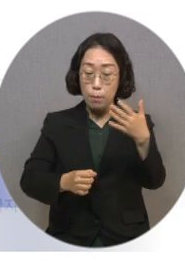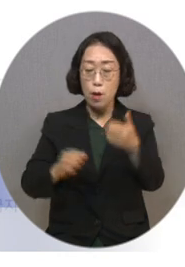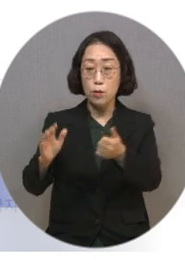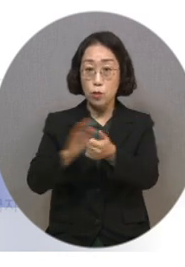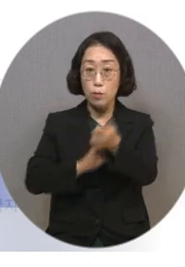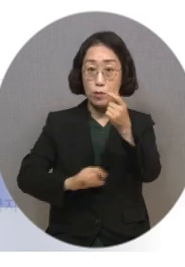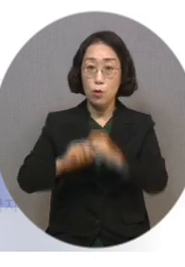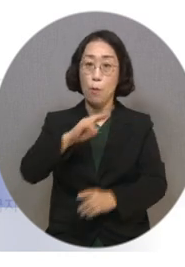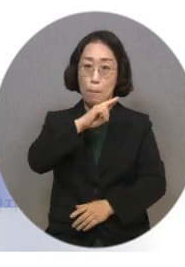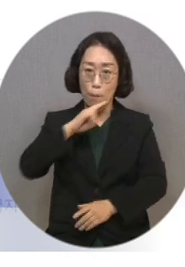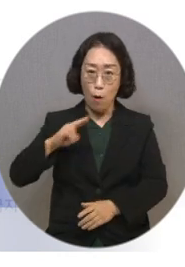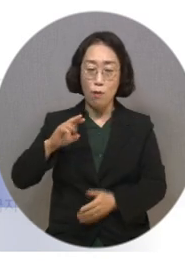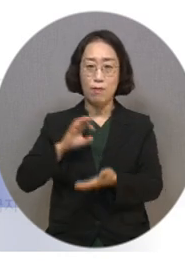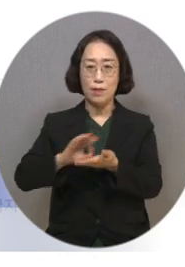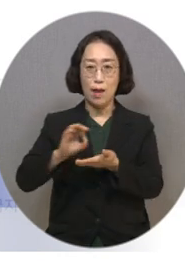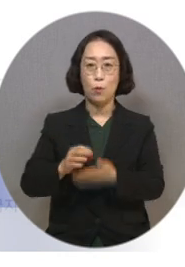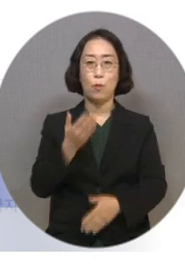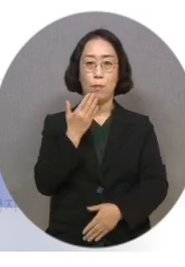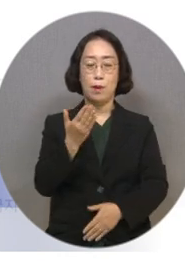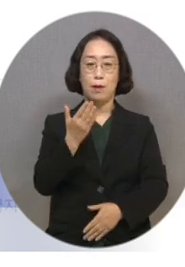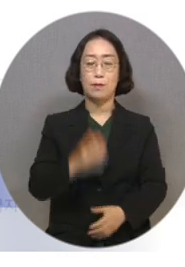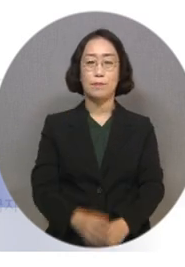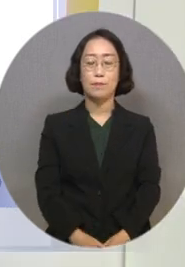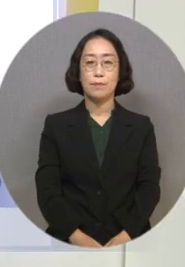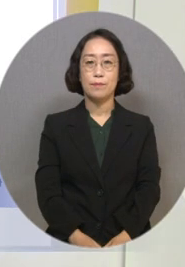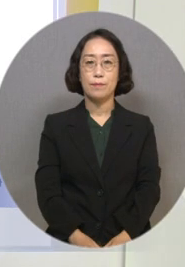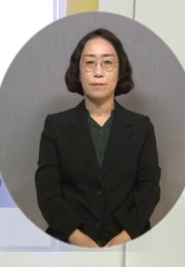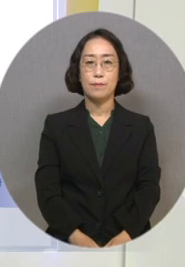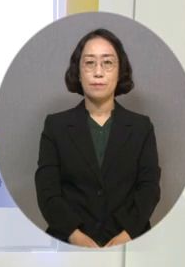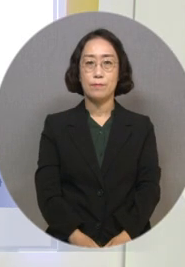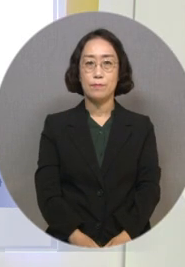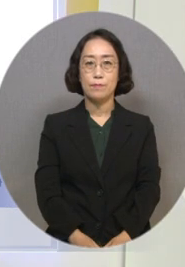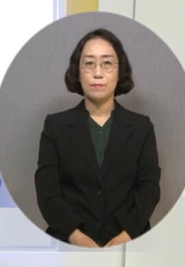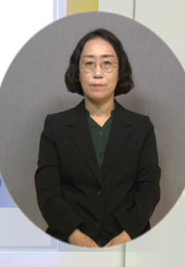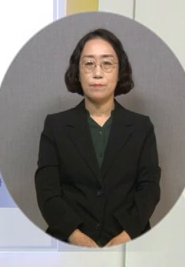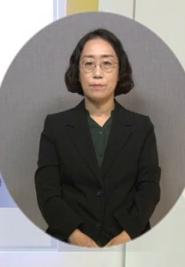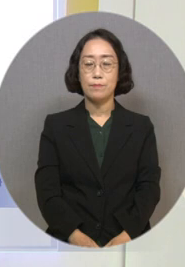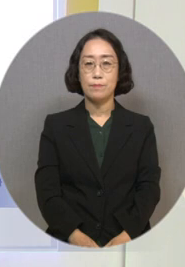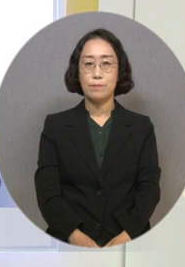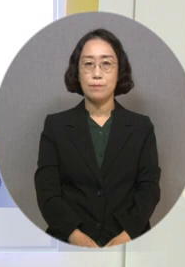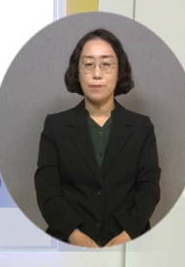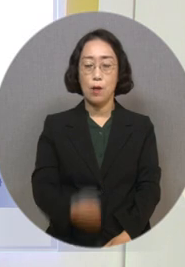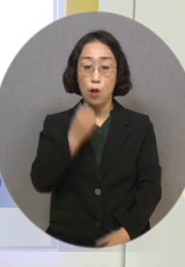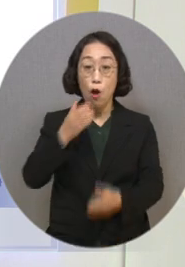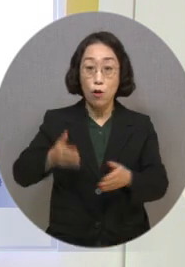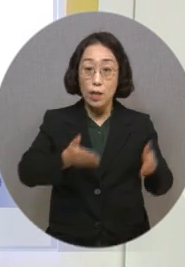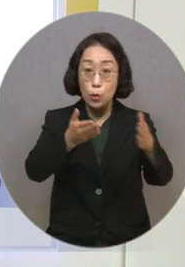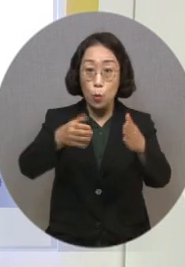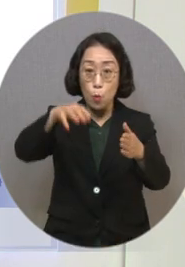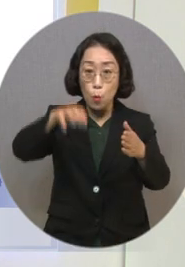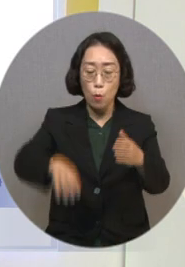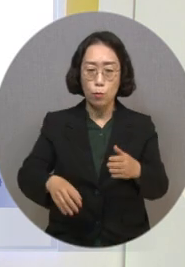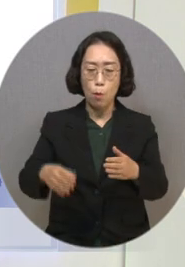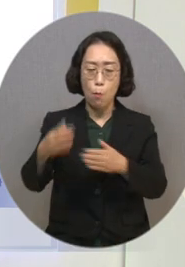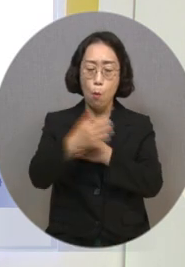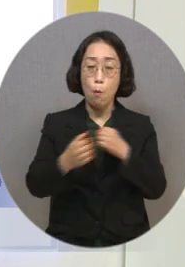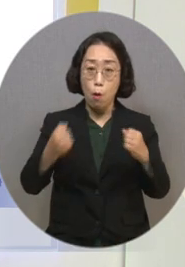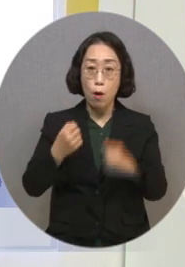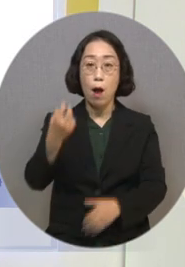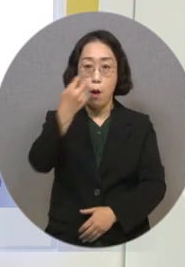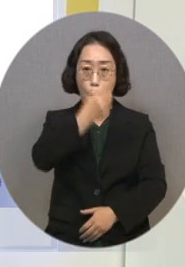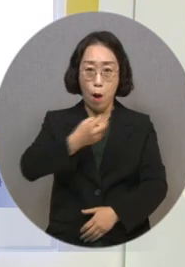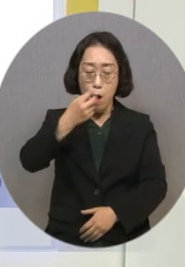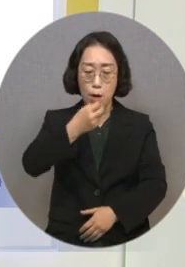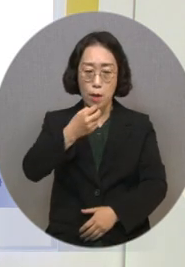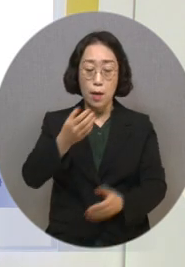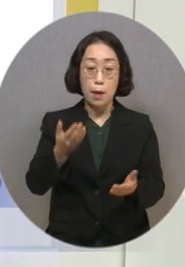편리해질 전망입니다 다음 뉴스입니다 경기도가 건강 관리 등 발달 장애인